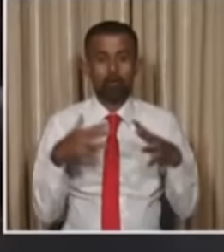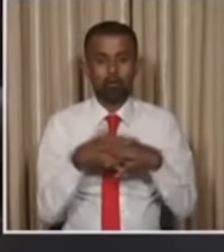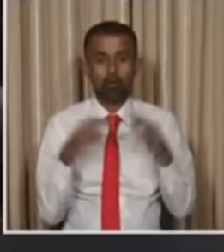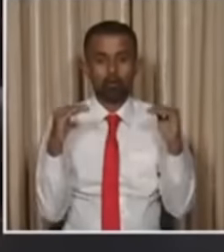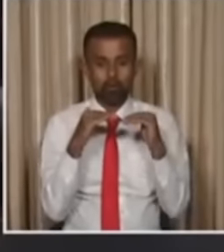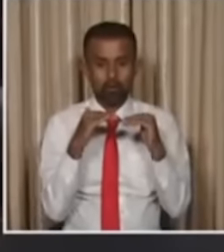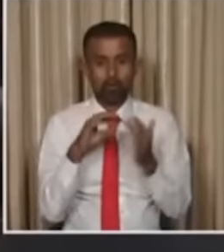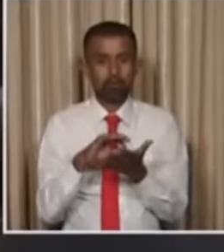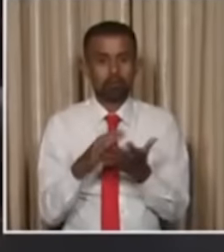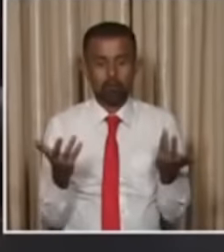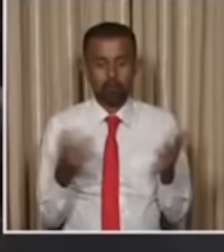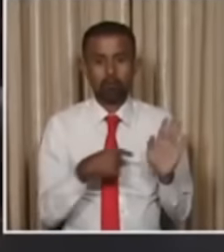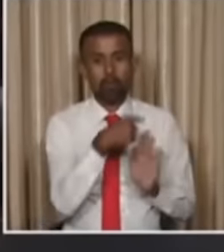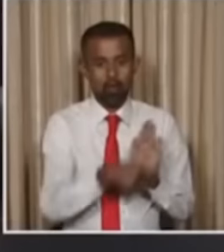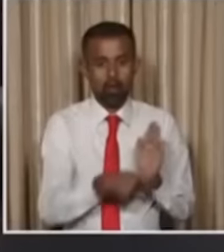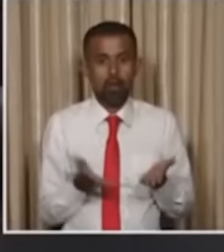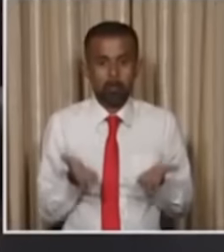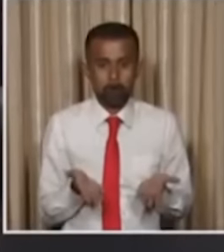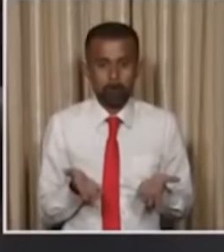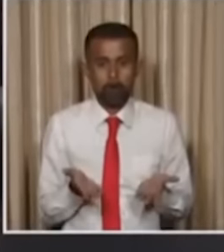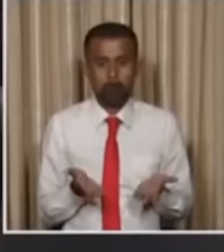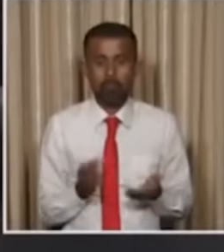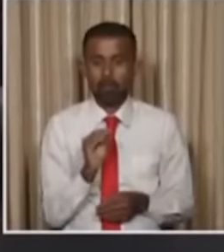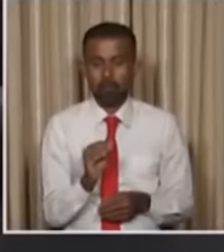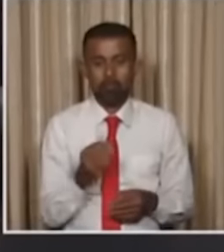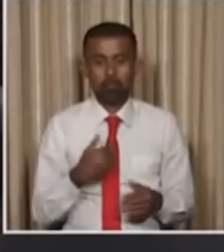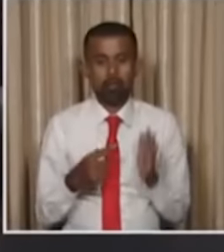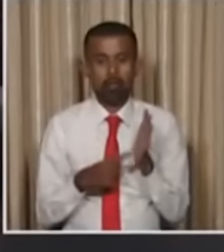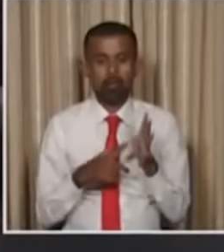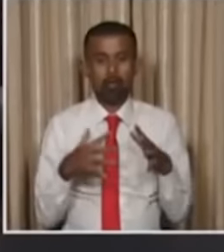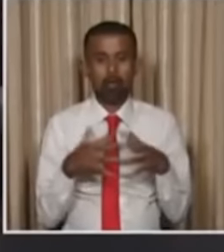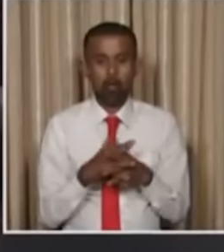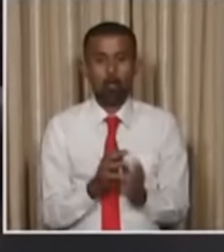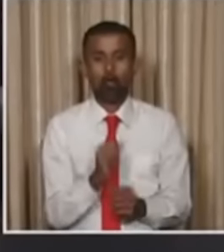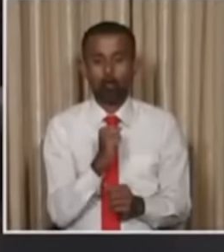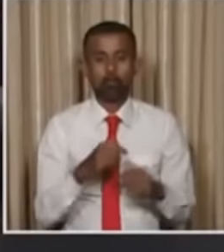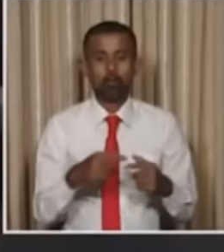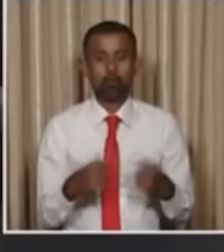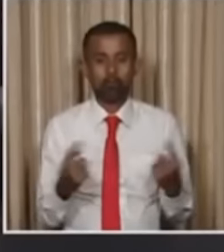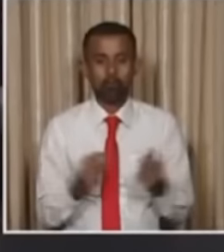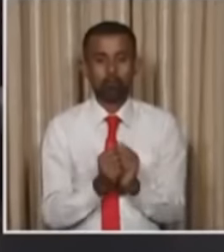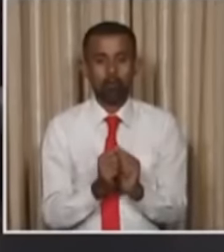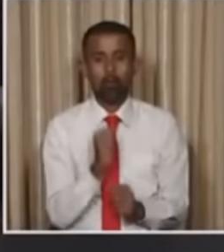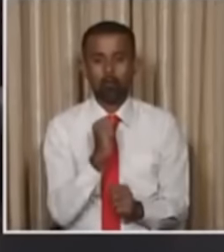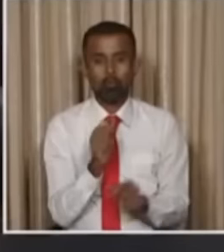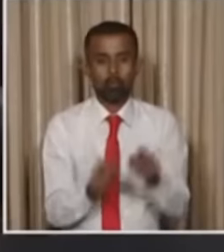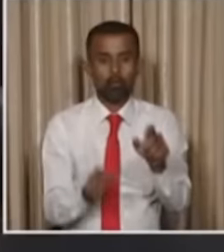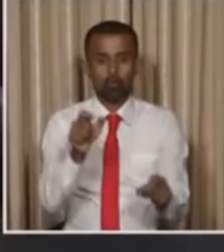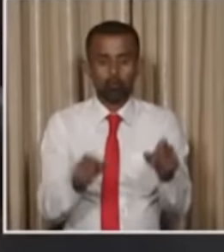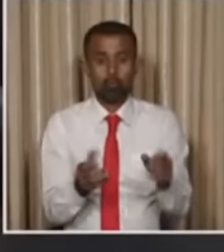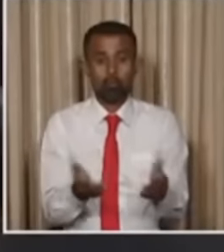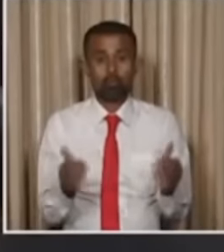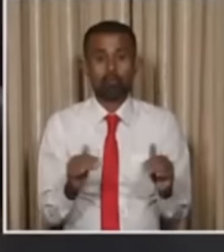සාධාරණයක් තිබ්බ නැති රටක් මේක. එතකොට එහෙමනම් අපේ නීතිය කොහොමද වෙනස් විය යුත්තේ? මිනිස්සුන්ට මීට